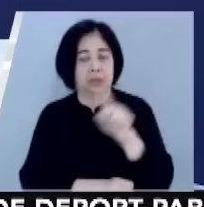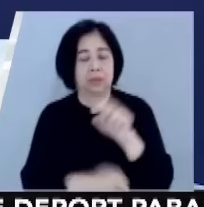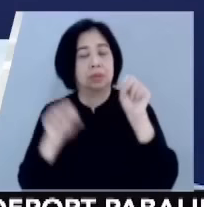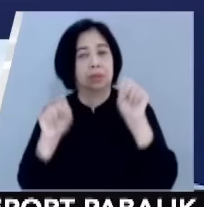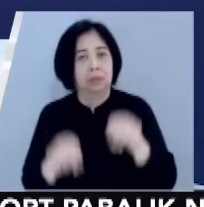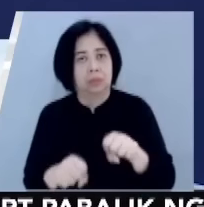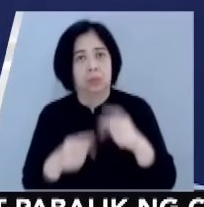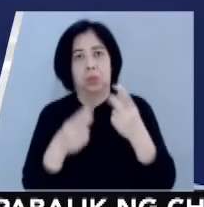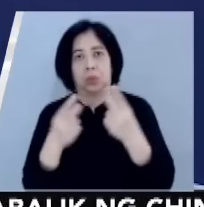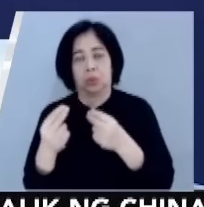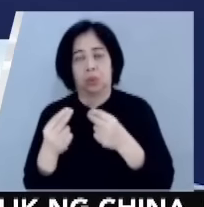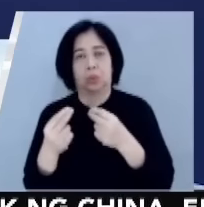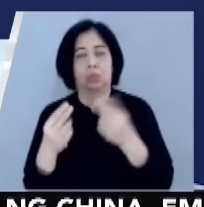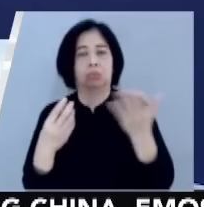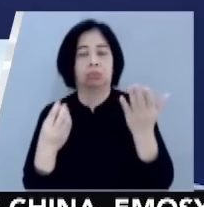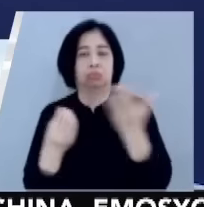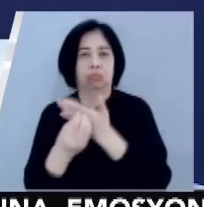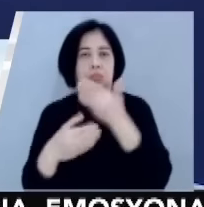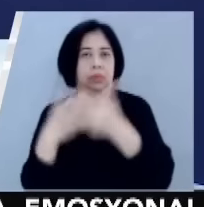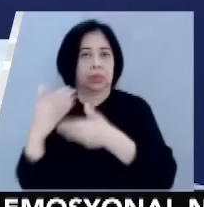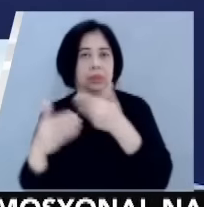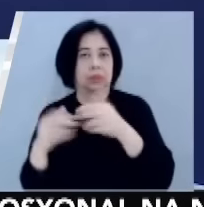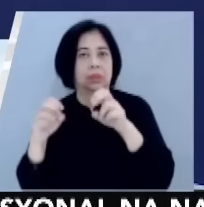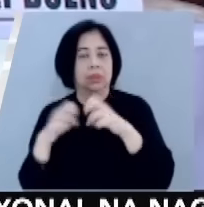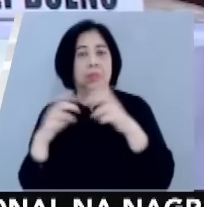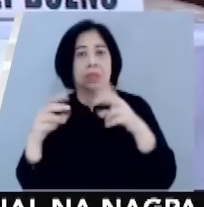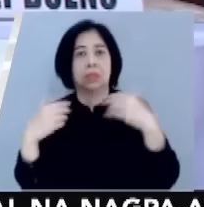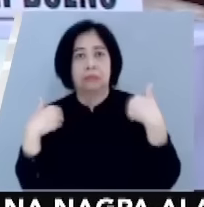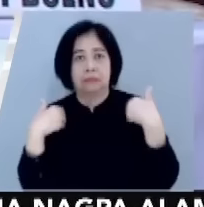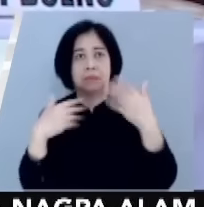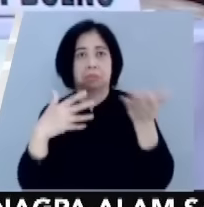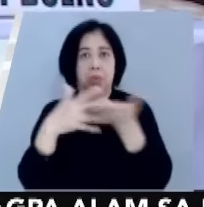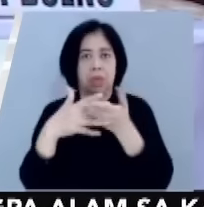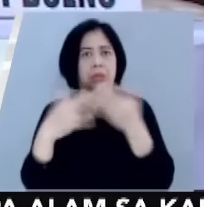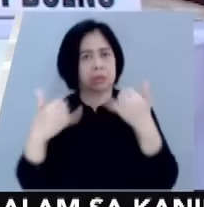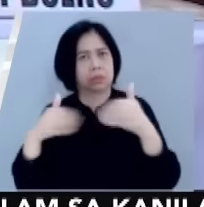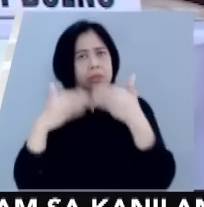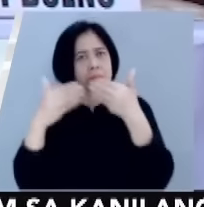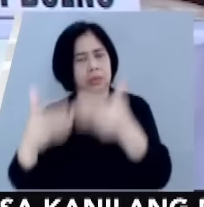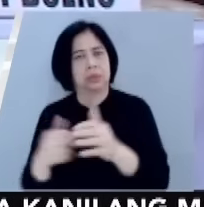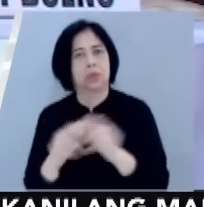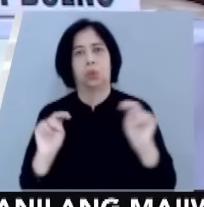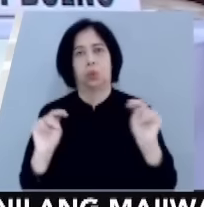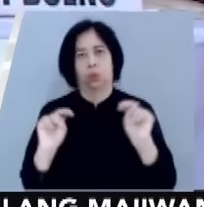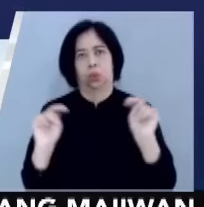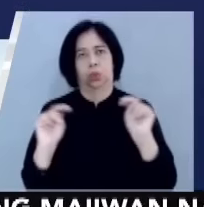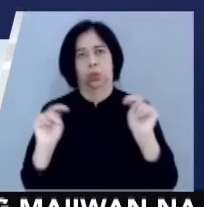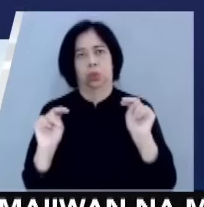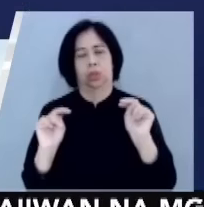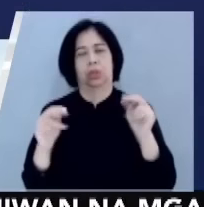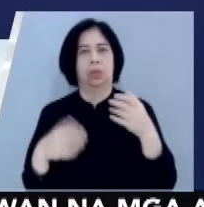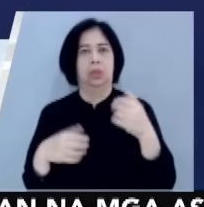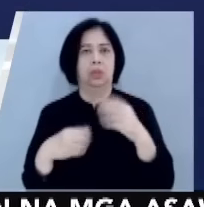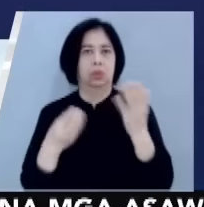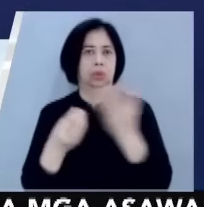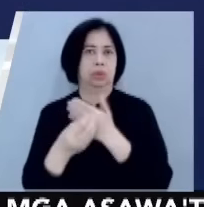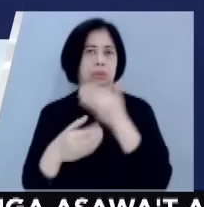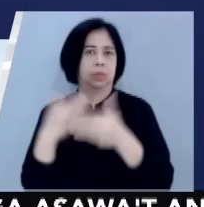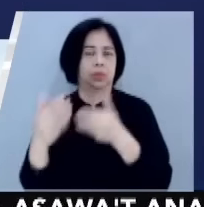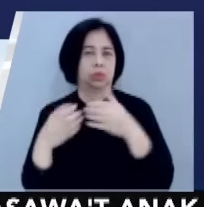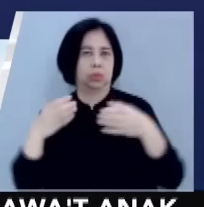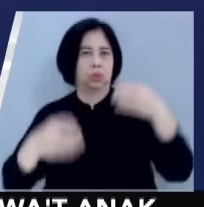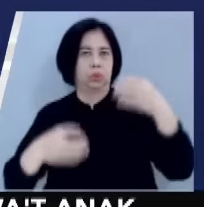ng impeachment hearings kahit naka-break ang Kongreso. Magiging neutral daw ang impeachment court. I will make sure that